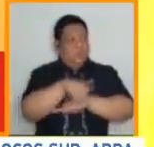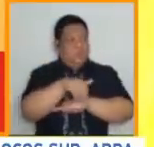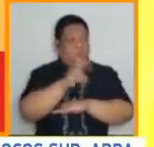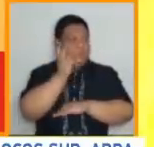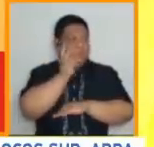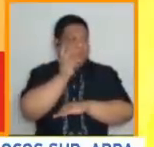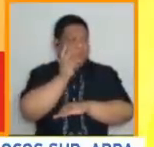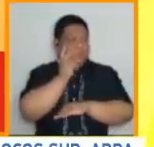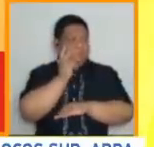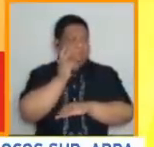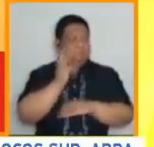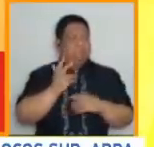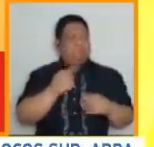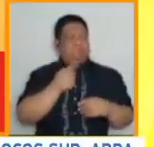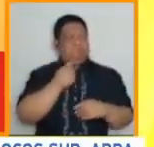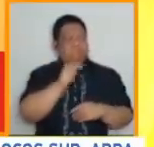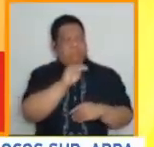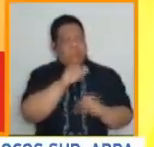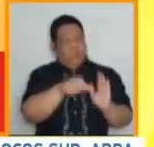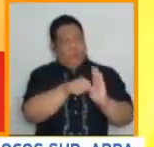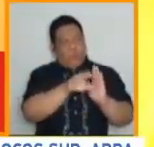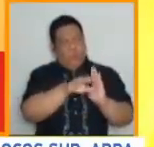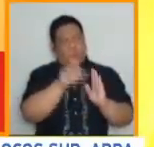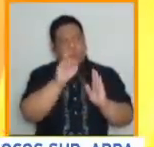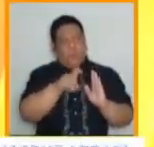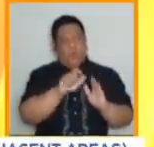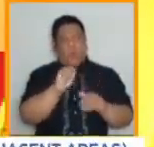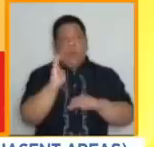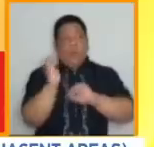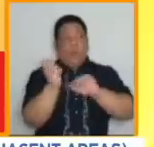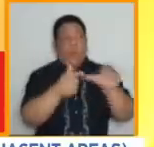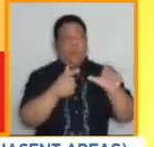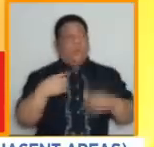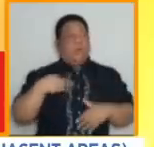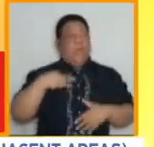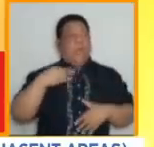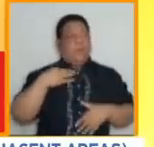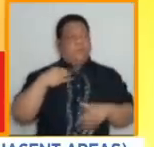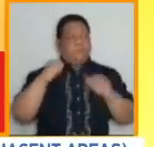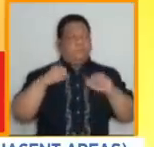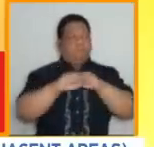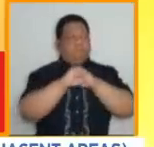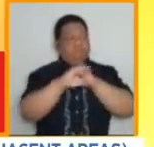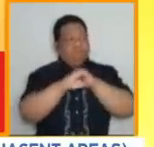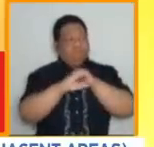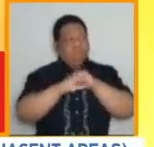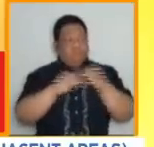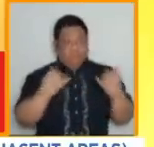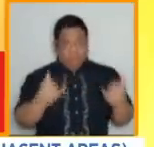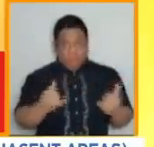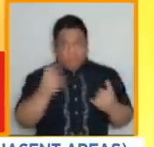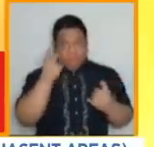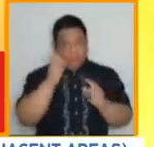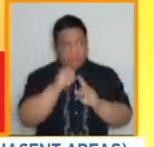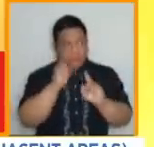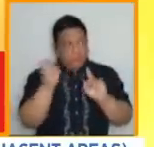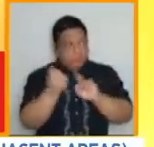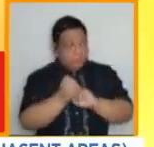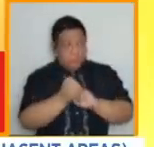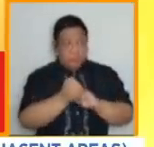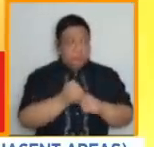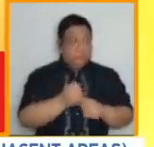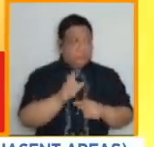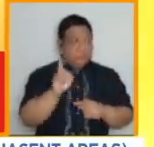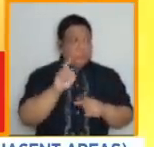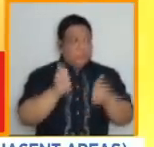ay mabigyan ng pagkakataon ng mga kandidato na mangampanya. At given the circumstances, ano ba ang papayagan ni pagbabawal?